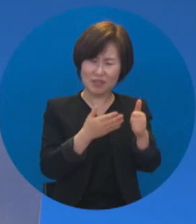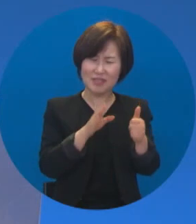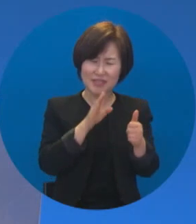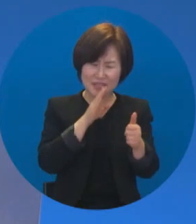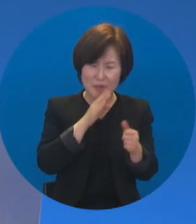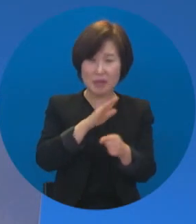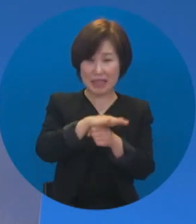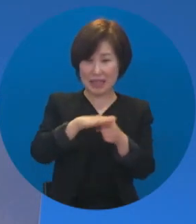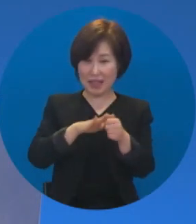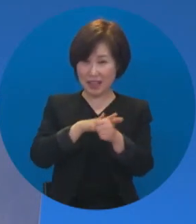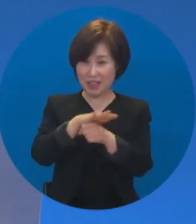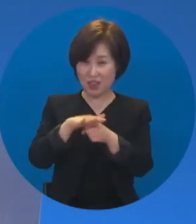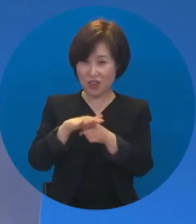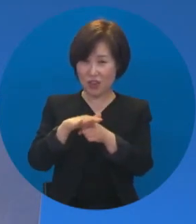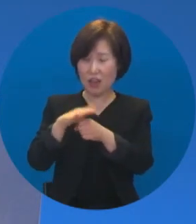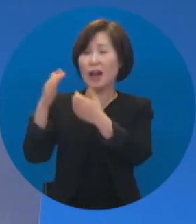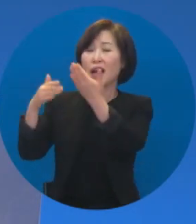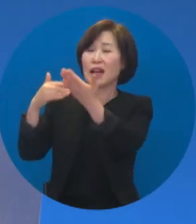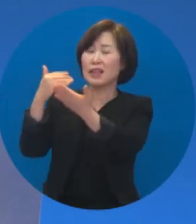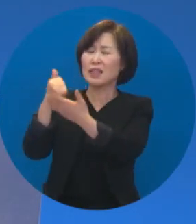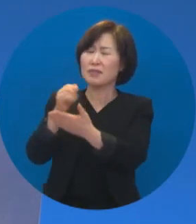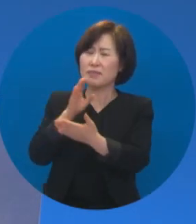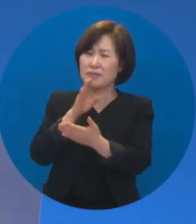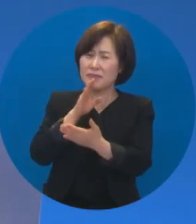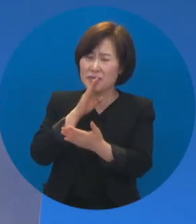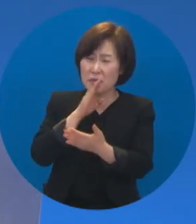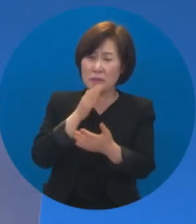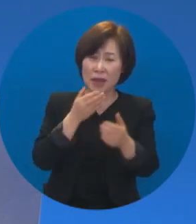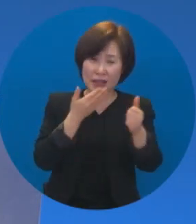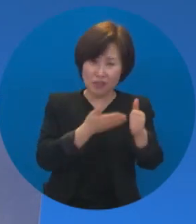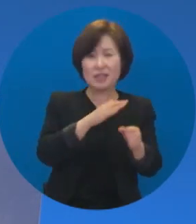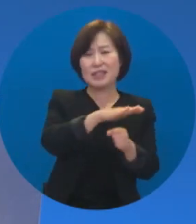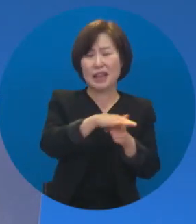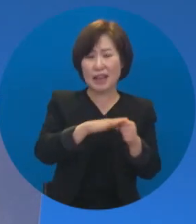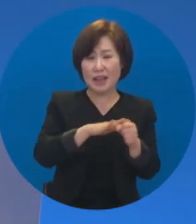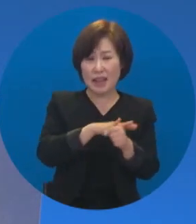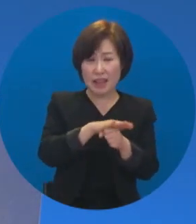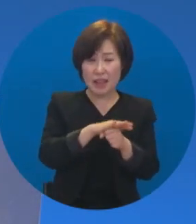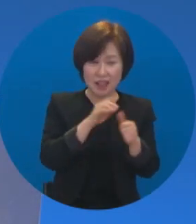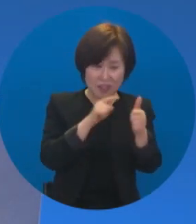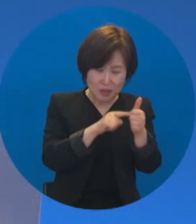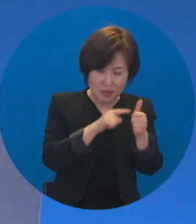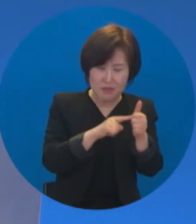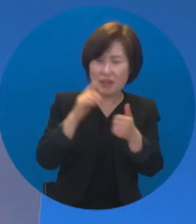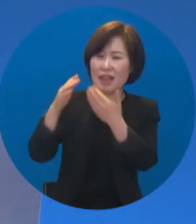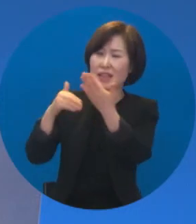하나님이 호연이를 너무 사랑하셔. 호연이도 하나님 사랑해야 돼.